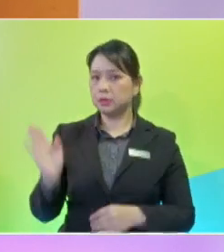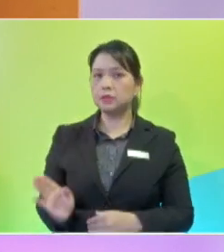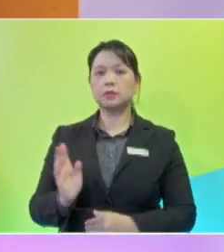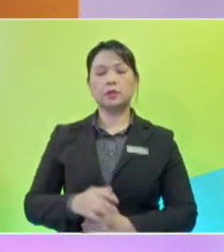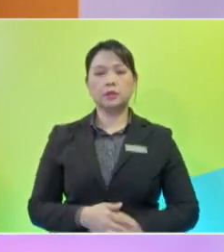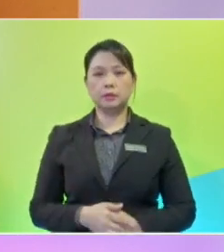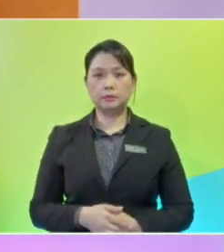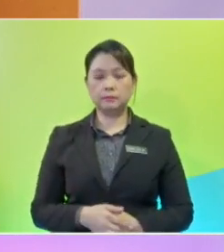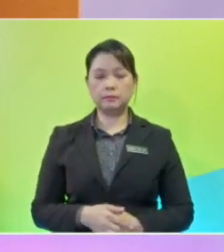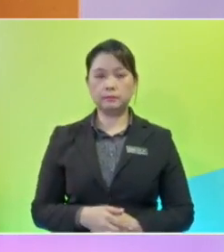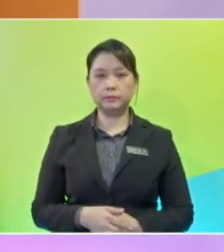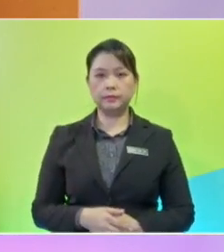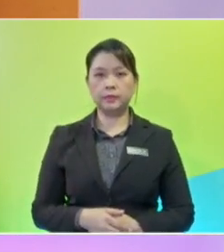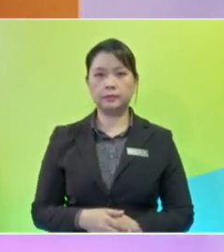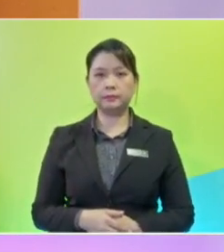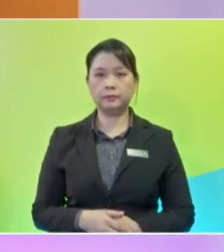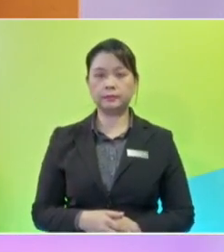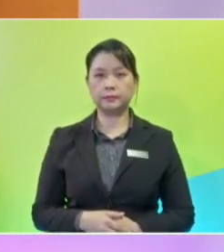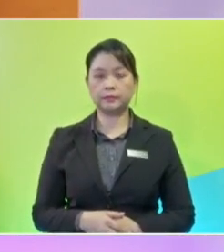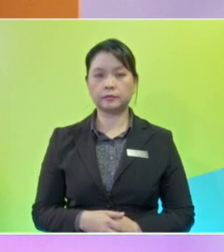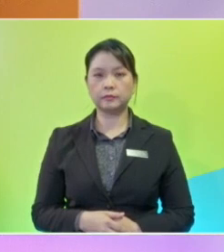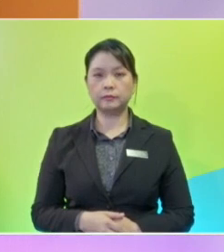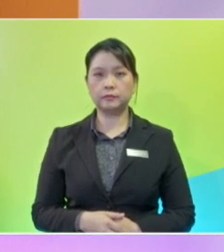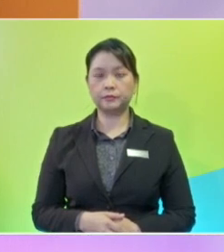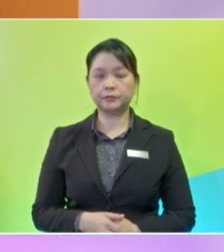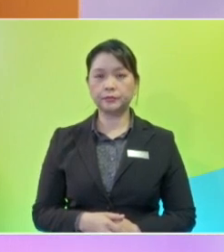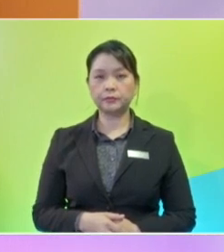= 0 27